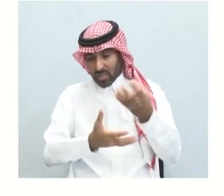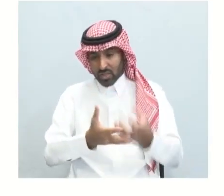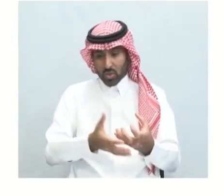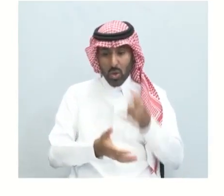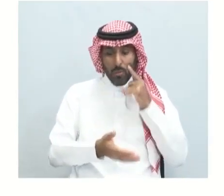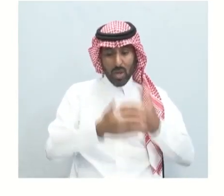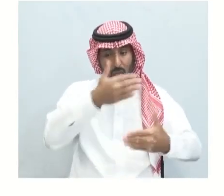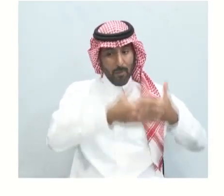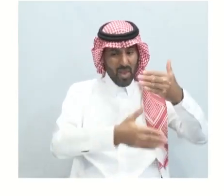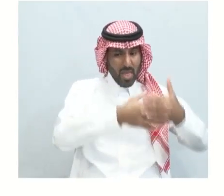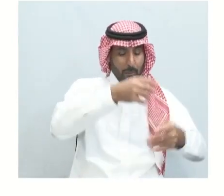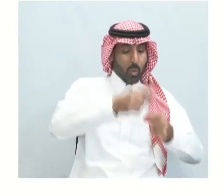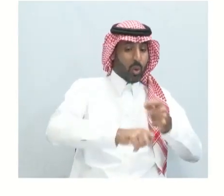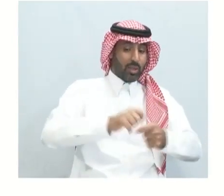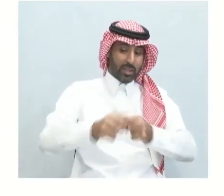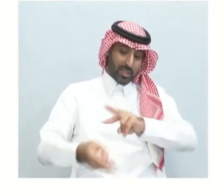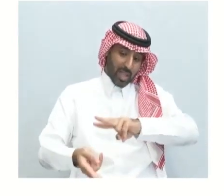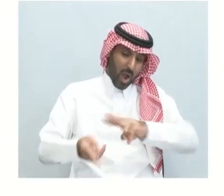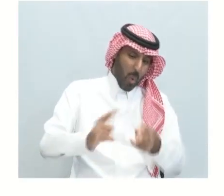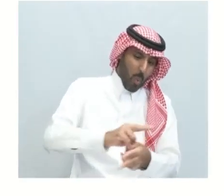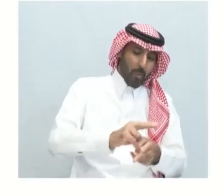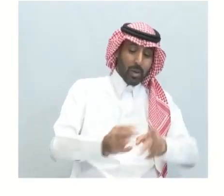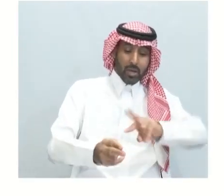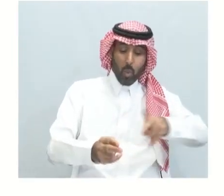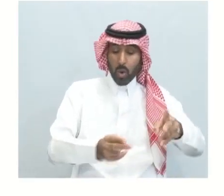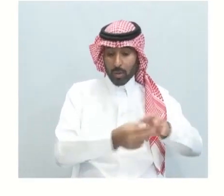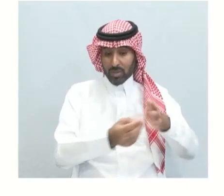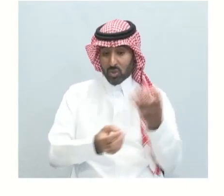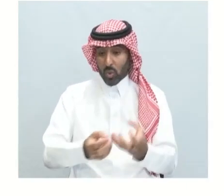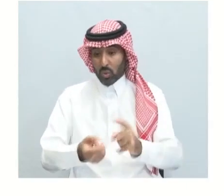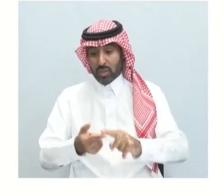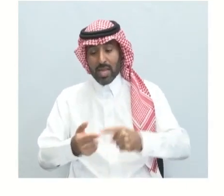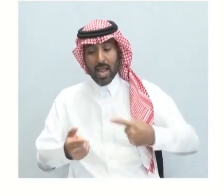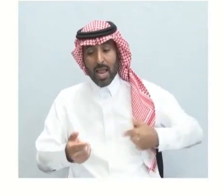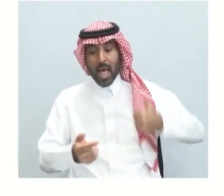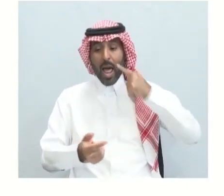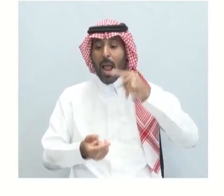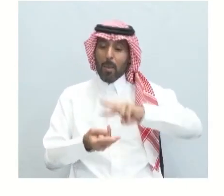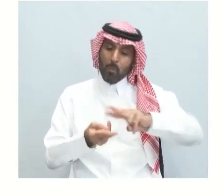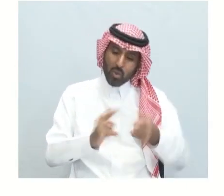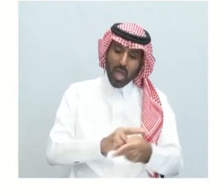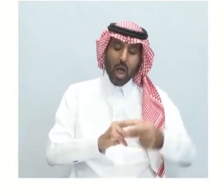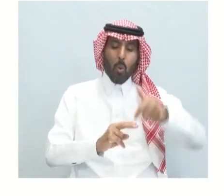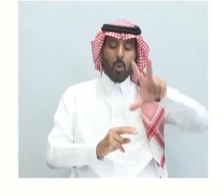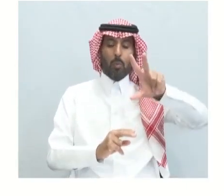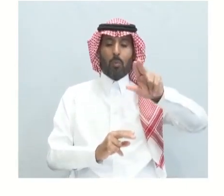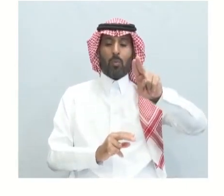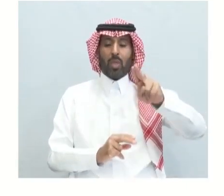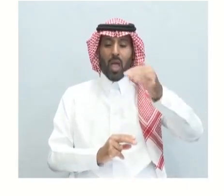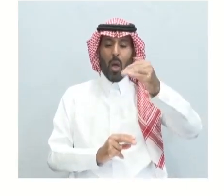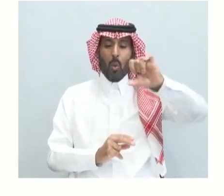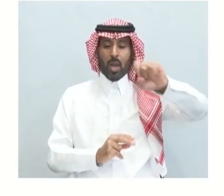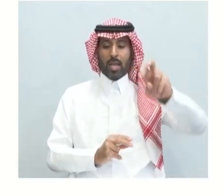لعمليات بنائيه معقده ليتحول بعضها الى انواع اخرى من الصخور تعرف بالصخور المتحوله